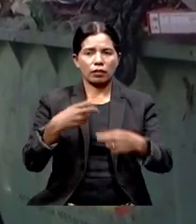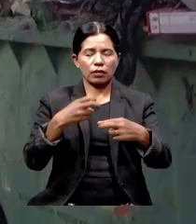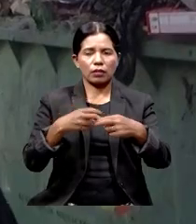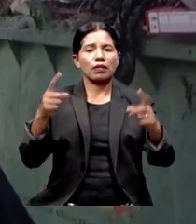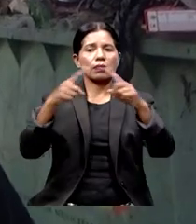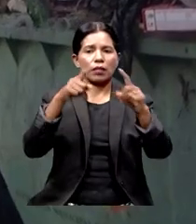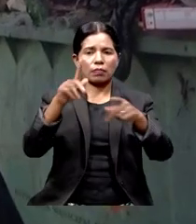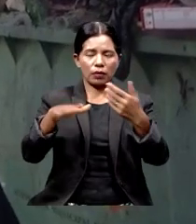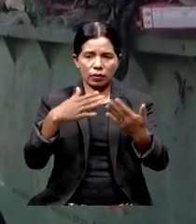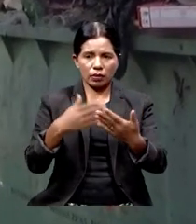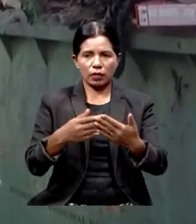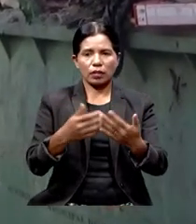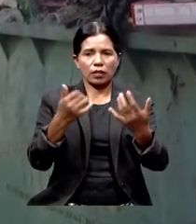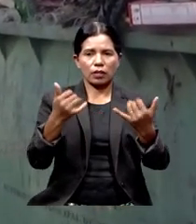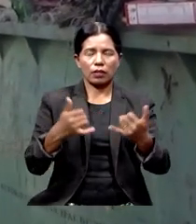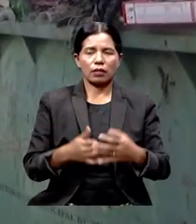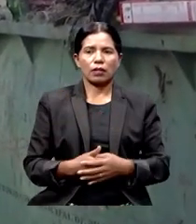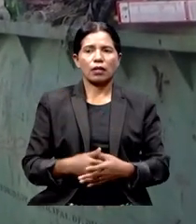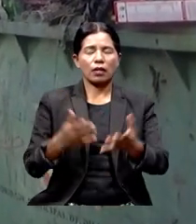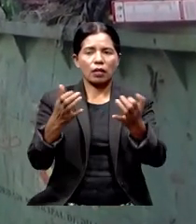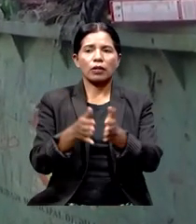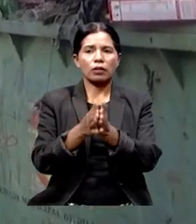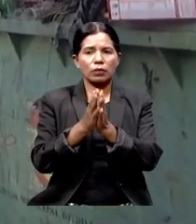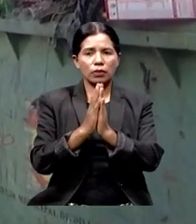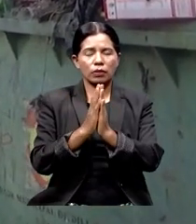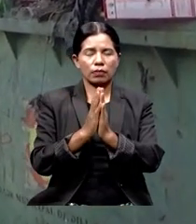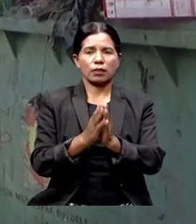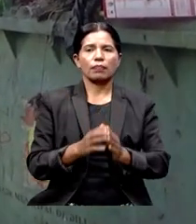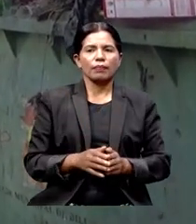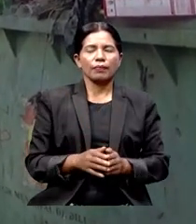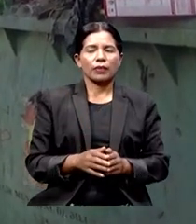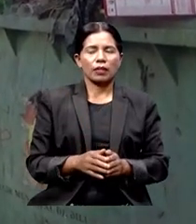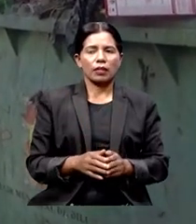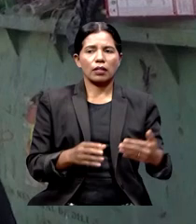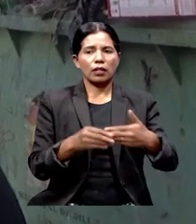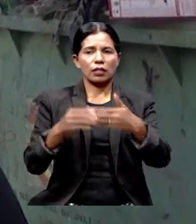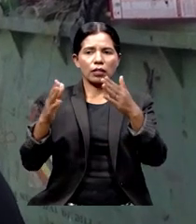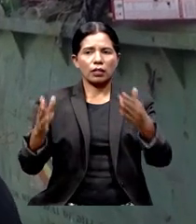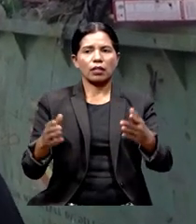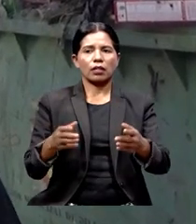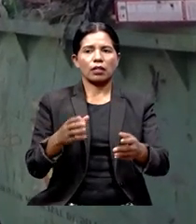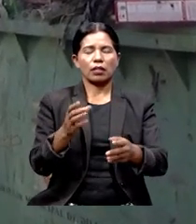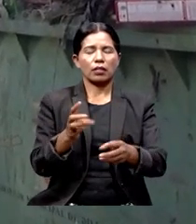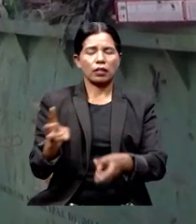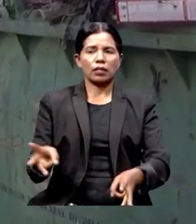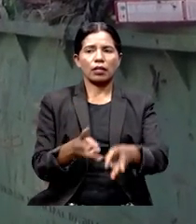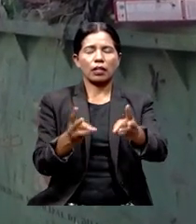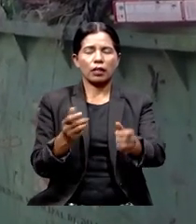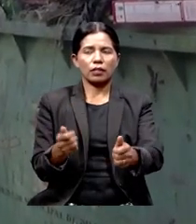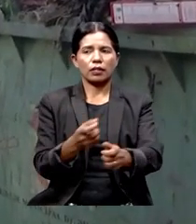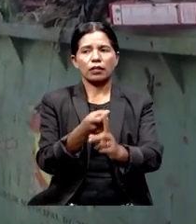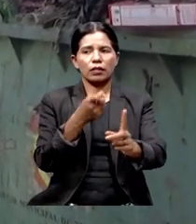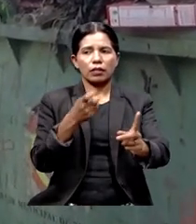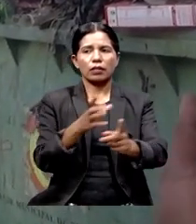dari ida ne duni hakar kusu ba nai ulusira atun ne nai ulusira balu mos dalam rumah liwus kareta